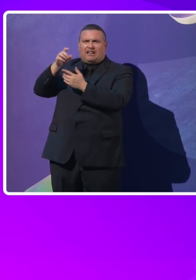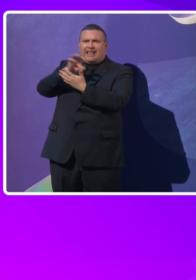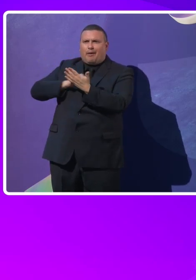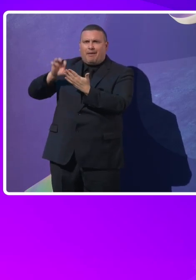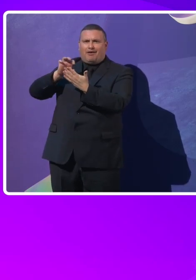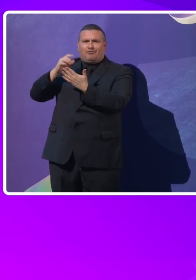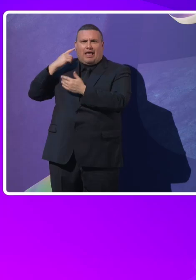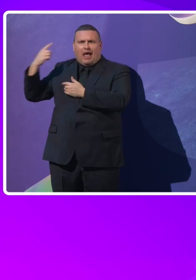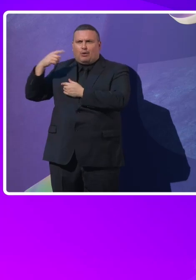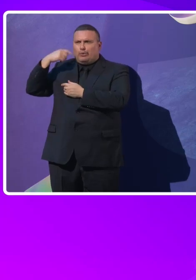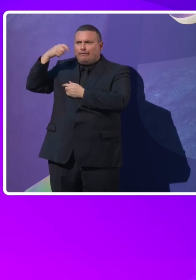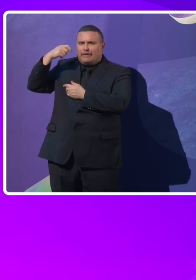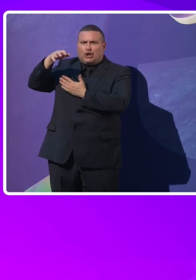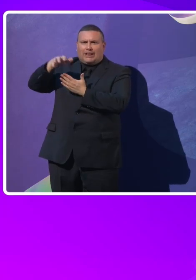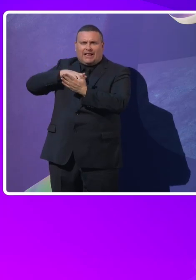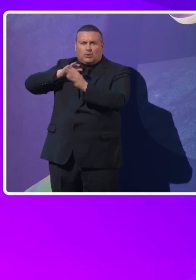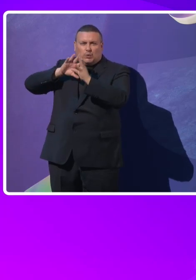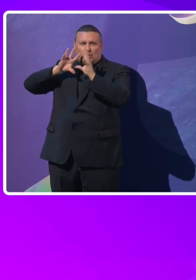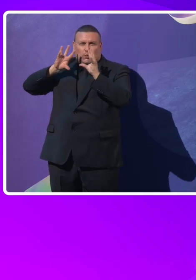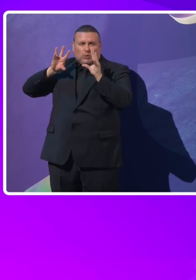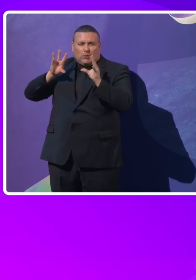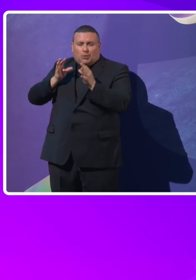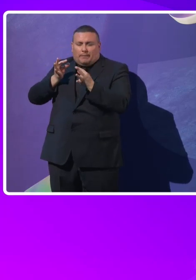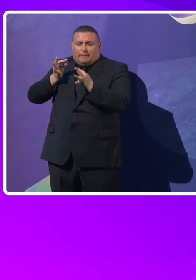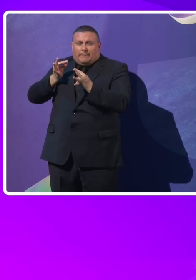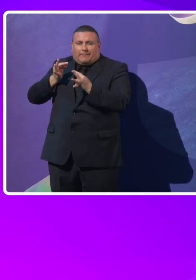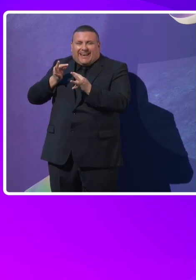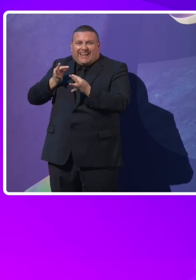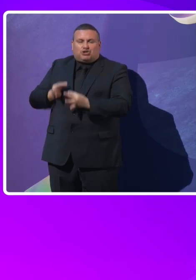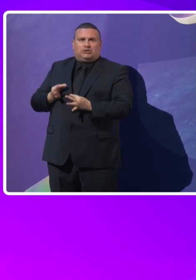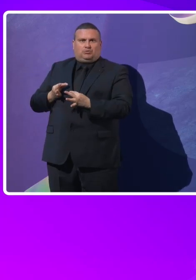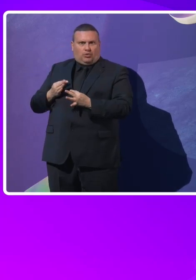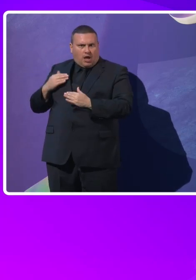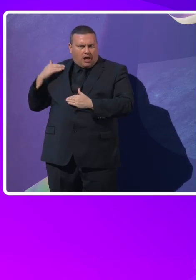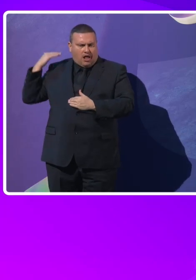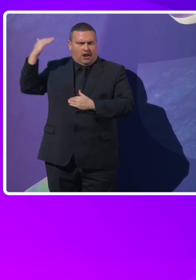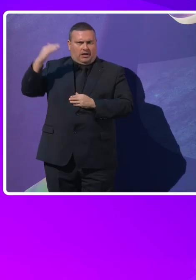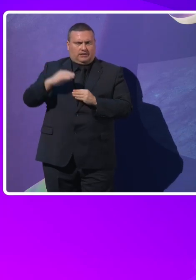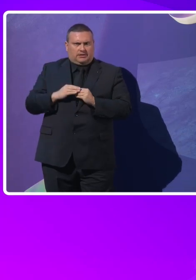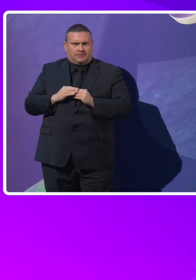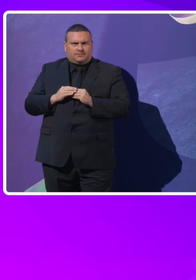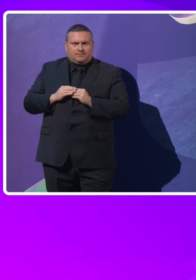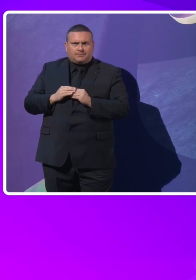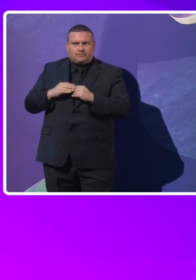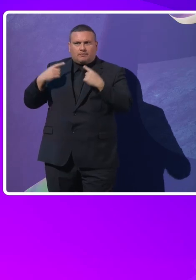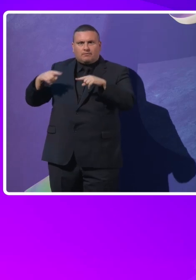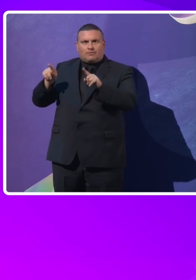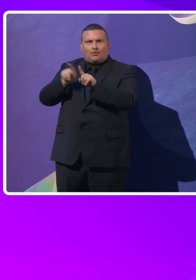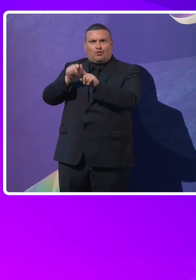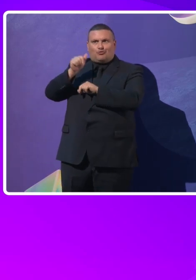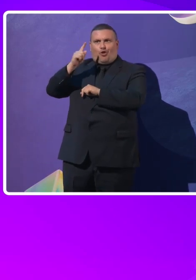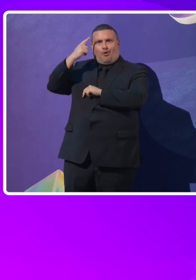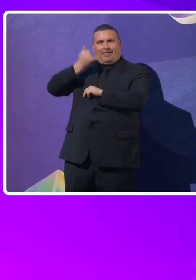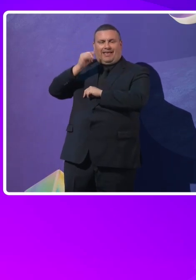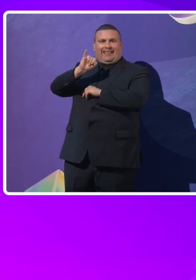dall'audio dal video con un'accuratezza veramente molto elevata e qui però non parliamo sempre solo di generative ai no l'i